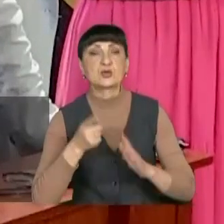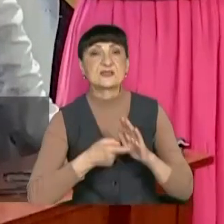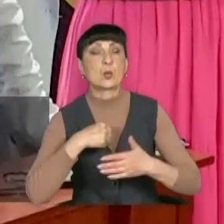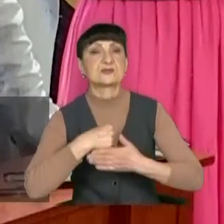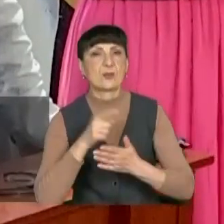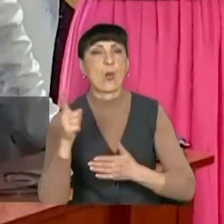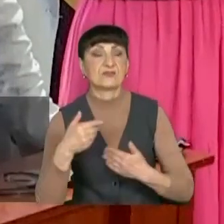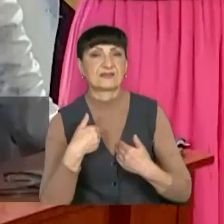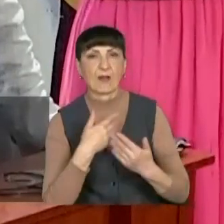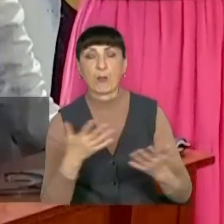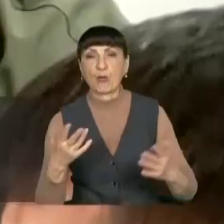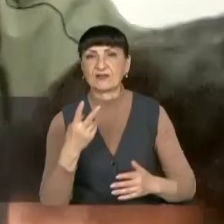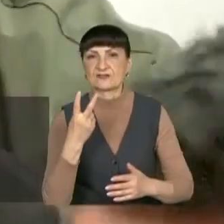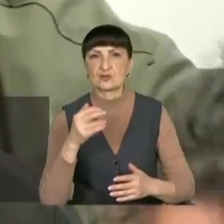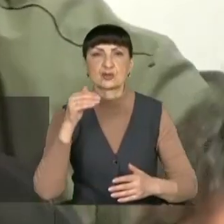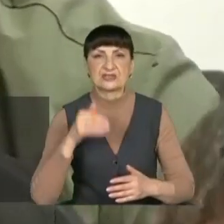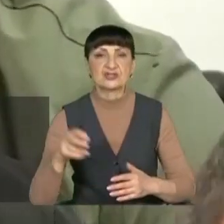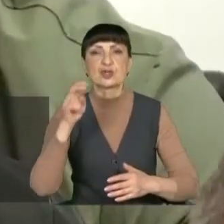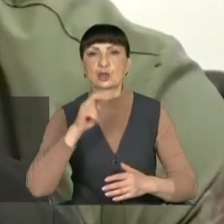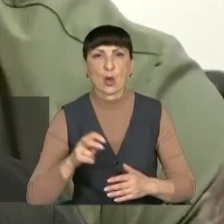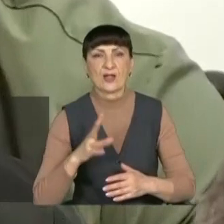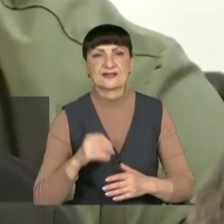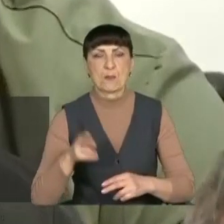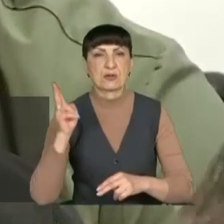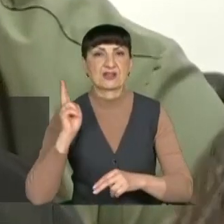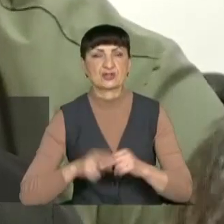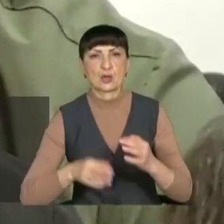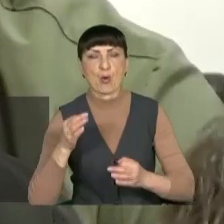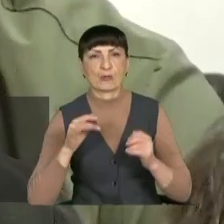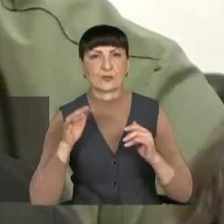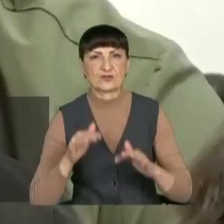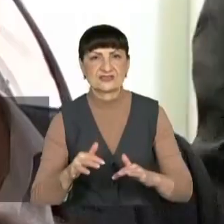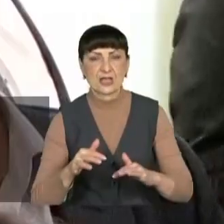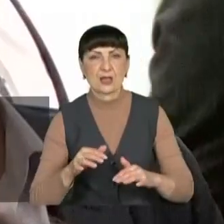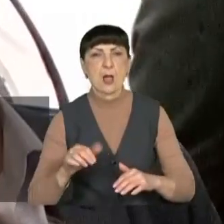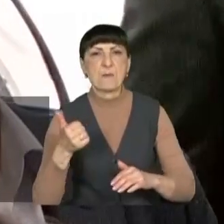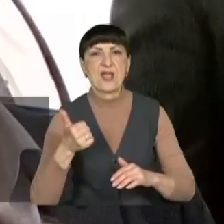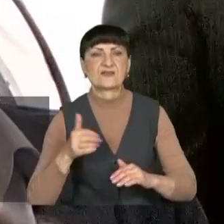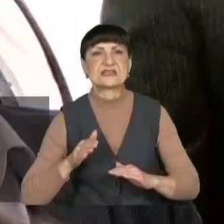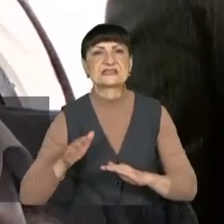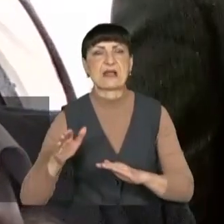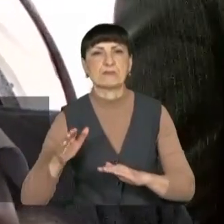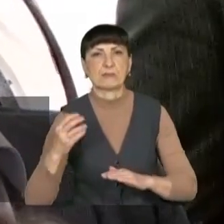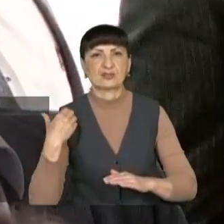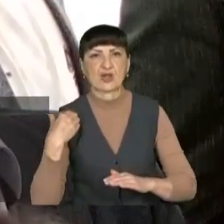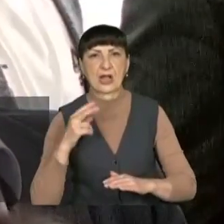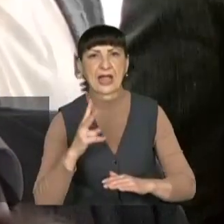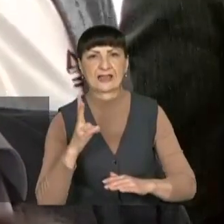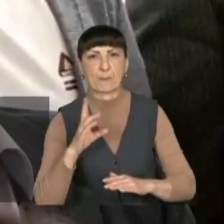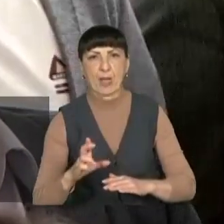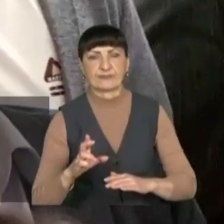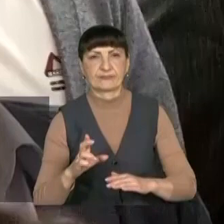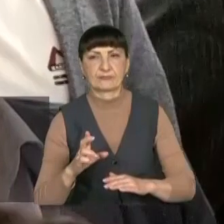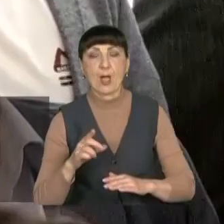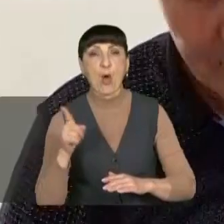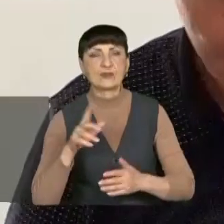он предлагал более 200 тысяч долларов за прекращение уголовного дела первому замначальнику ДКНБ. Напомню, Максут